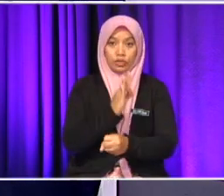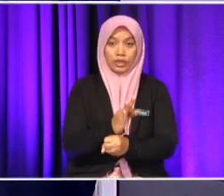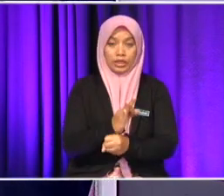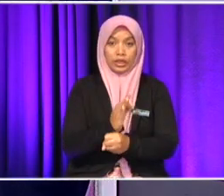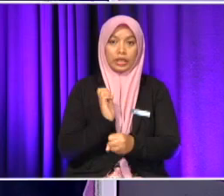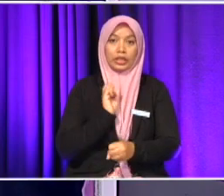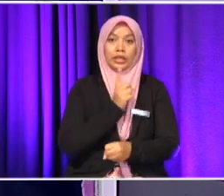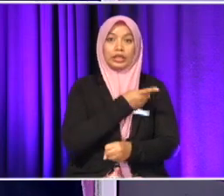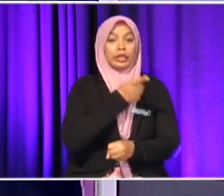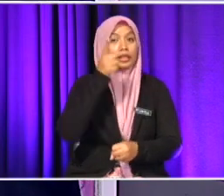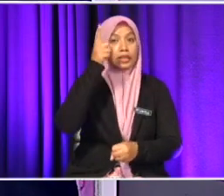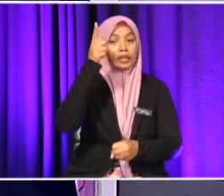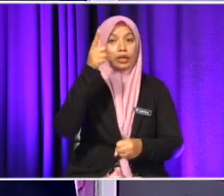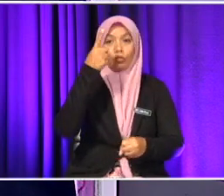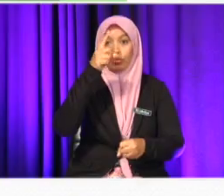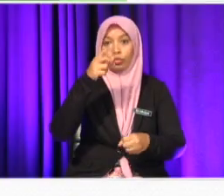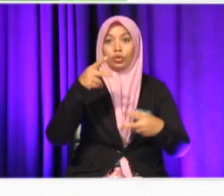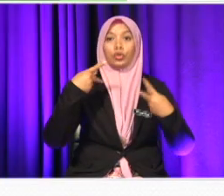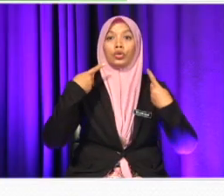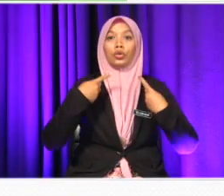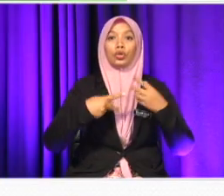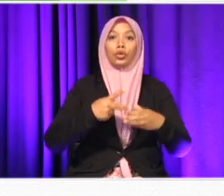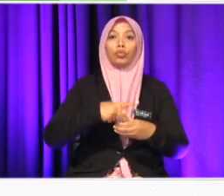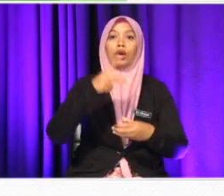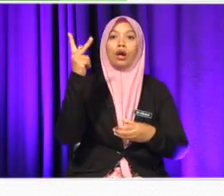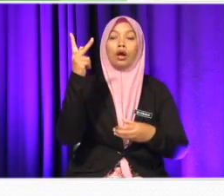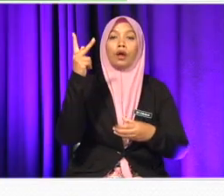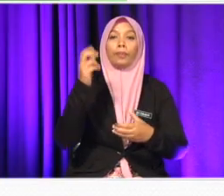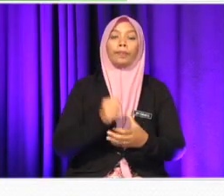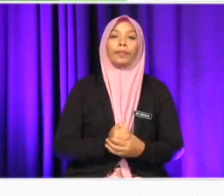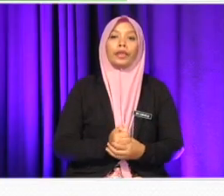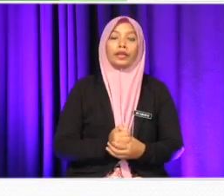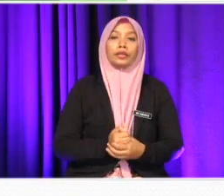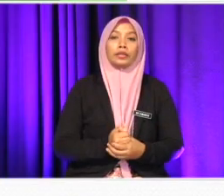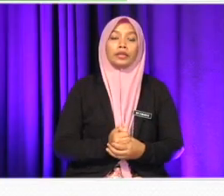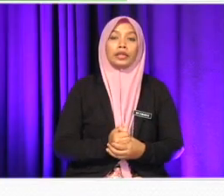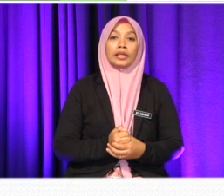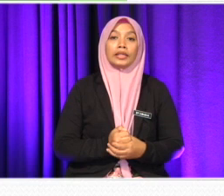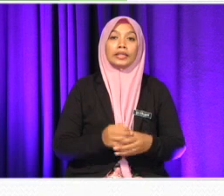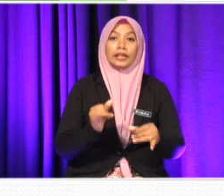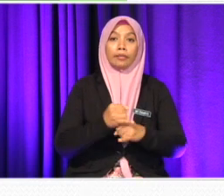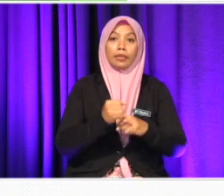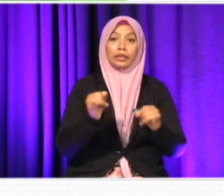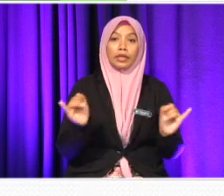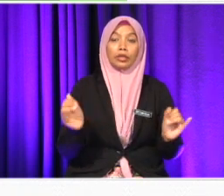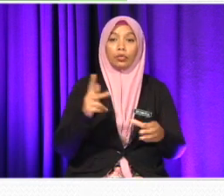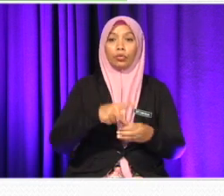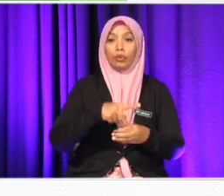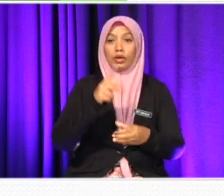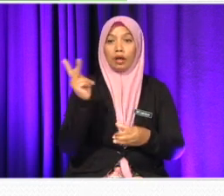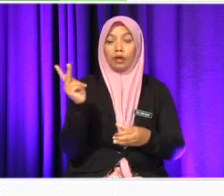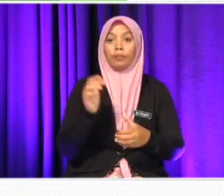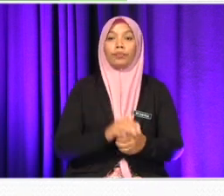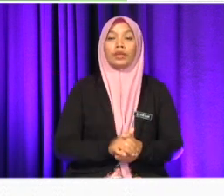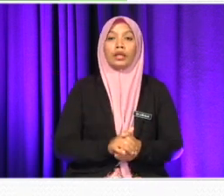dia pengeluaran dahulu yaitu fungsi dan pengeluaran dilakukan oleh jabatan pengeluaran atau operasi keluaran ini lebih